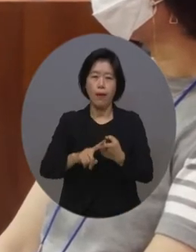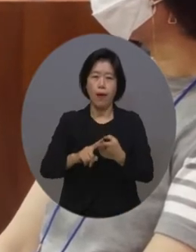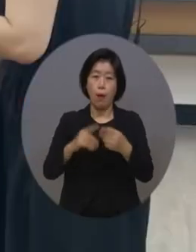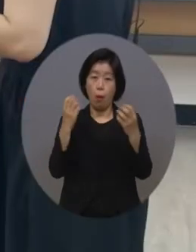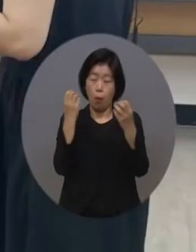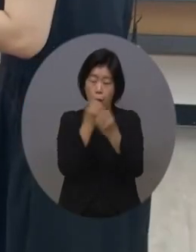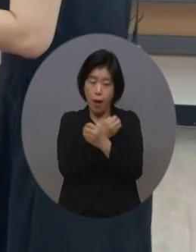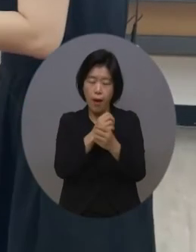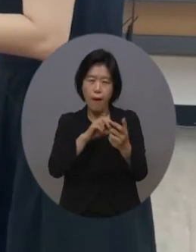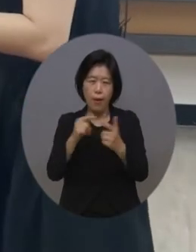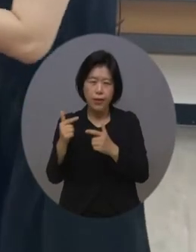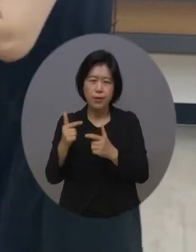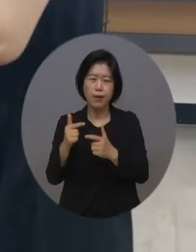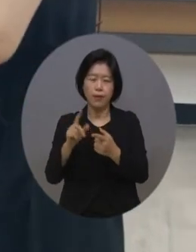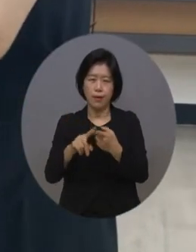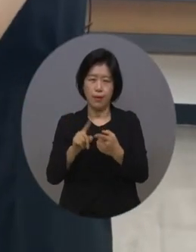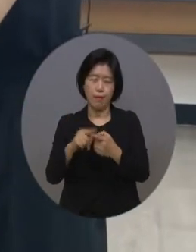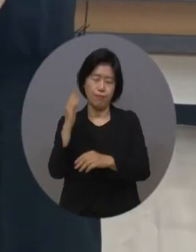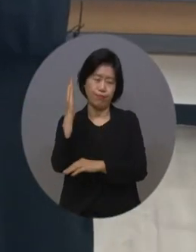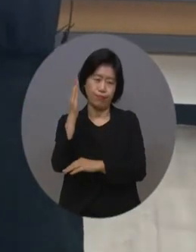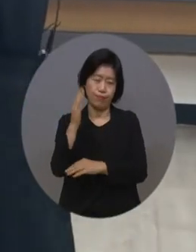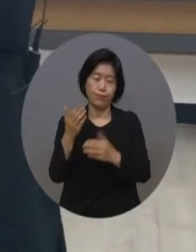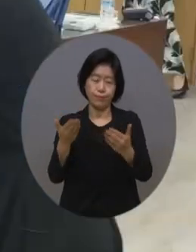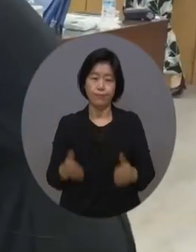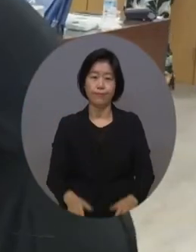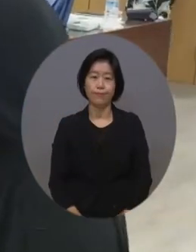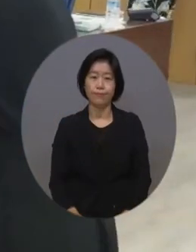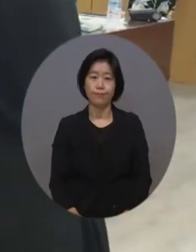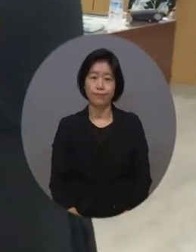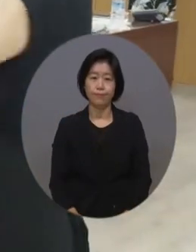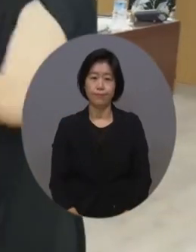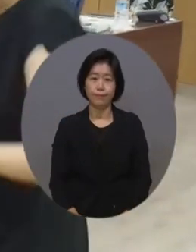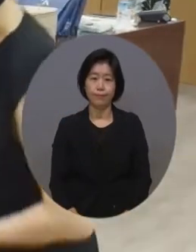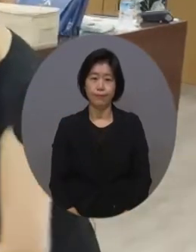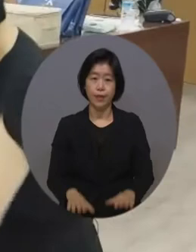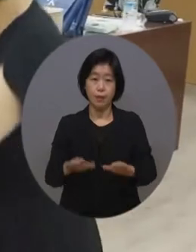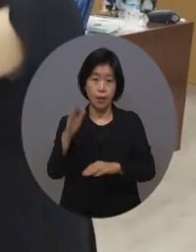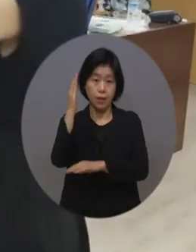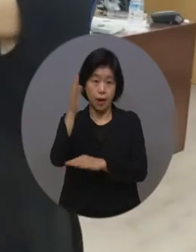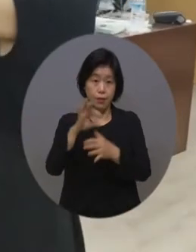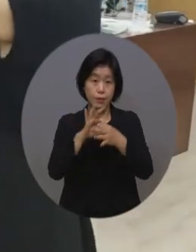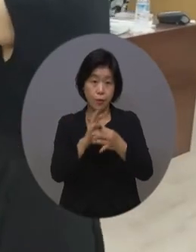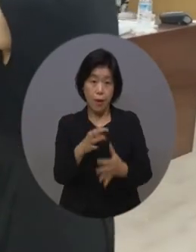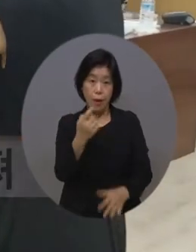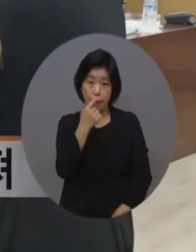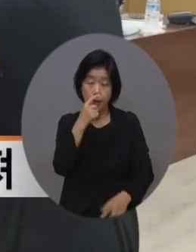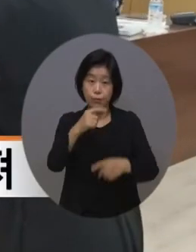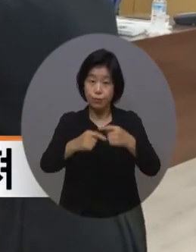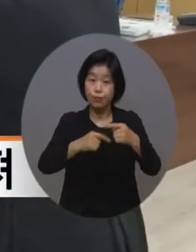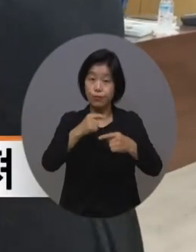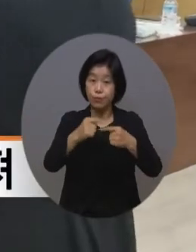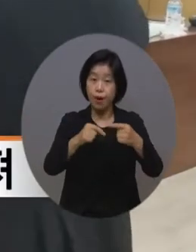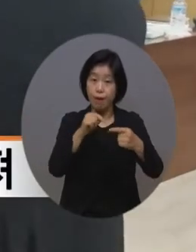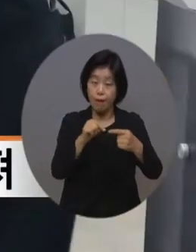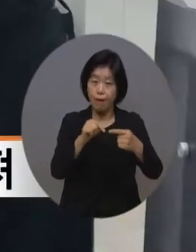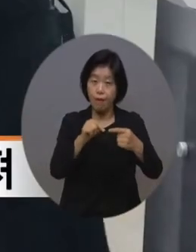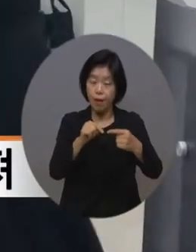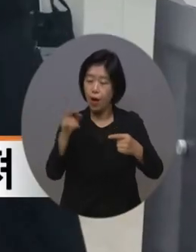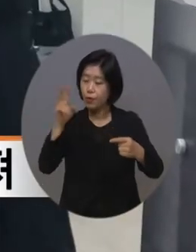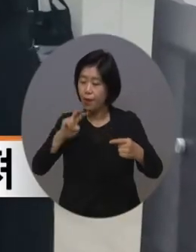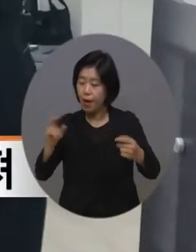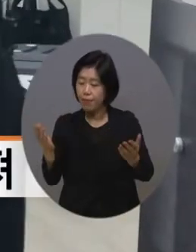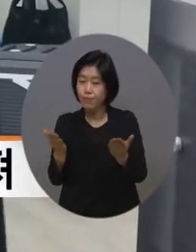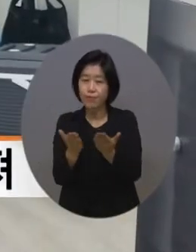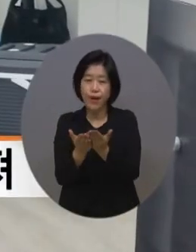착실을 전달하는 것으로 강의를 시작했습니다. 이번 강의를 통해 배운 수어를 대중화된 노래에 맞춰